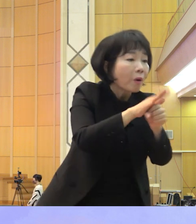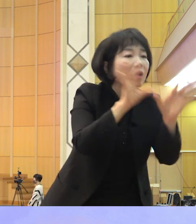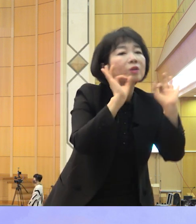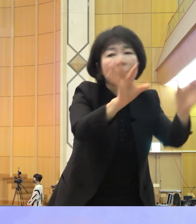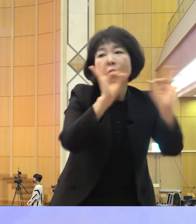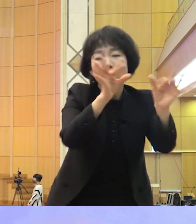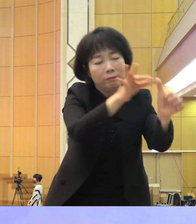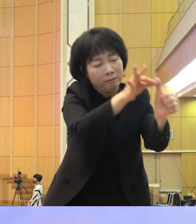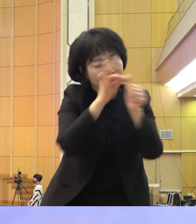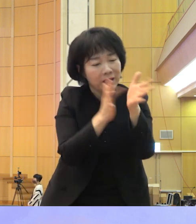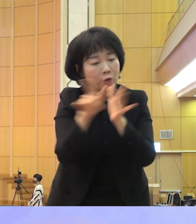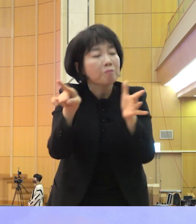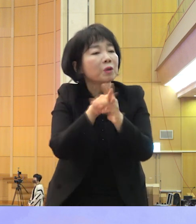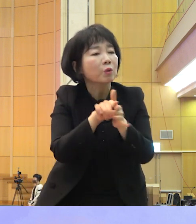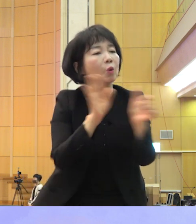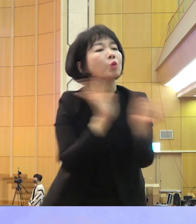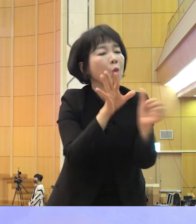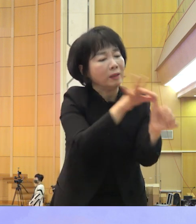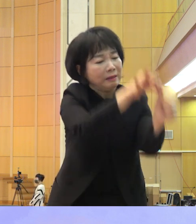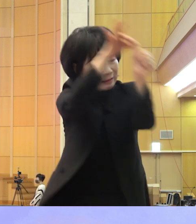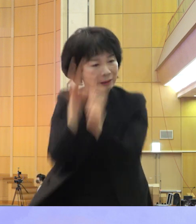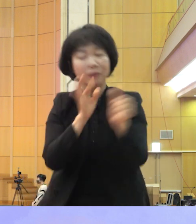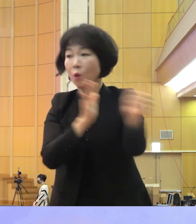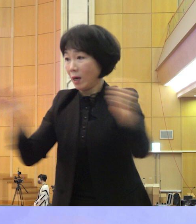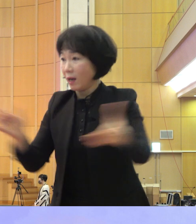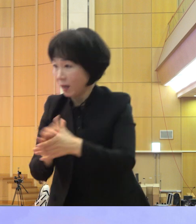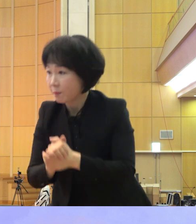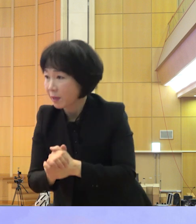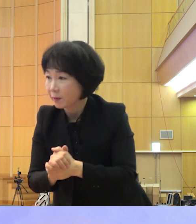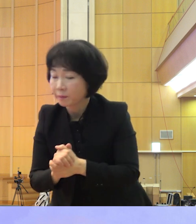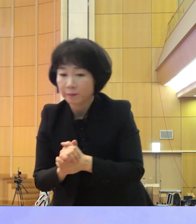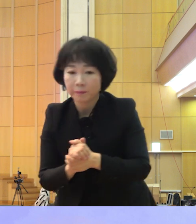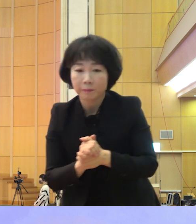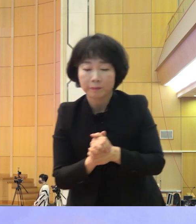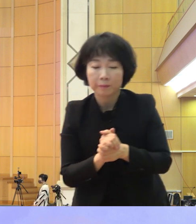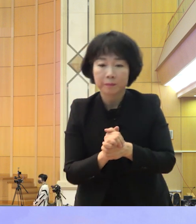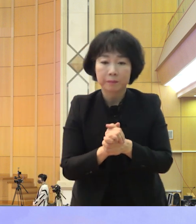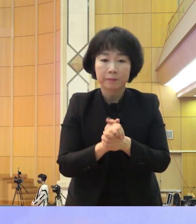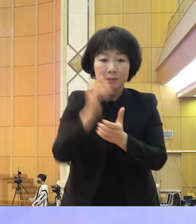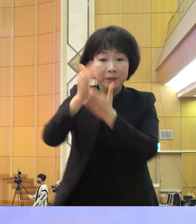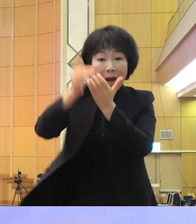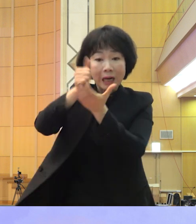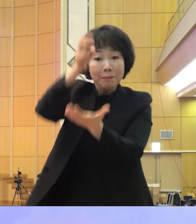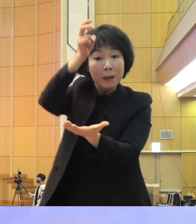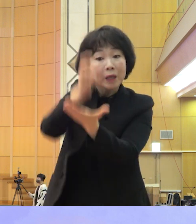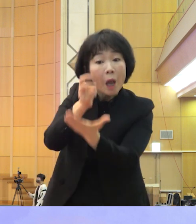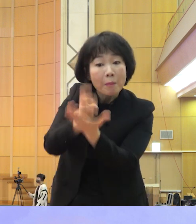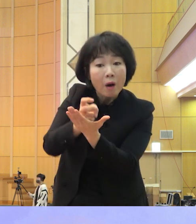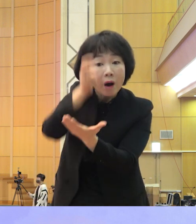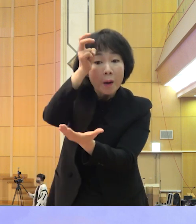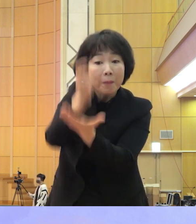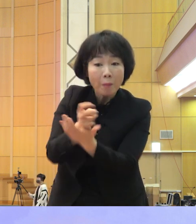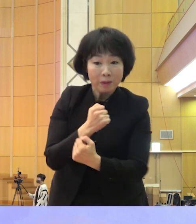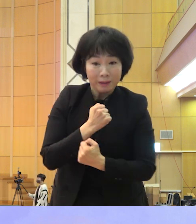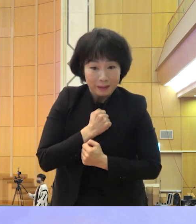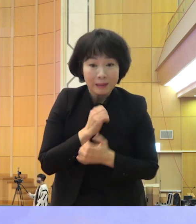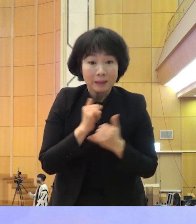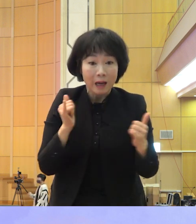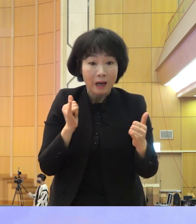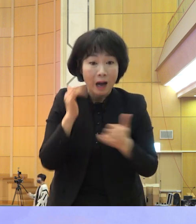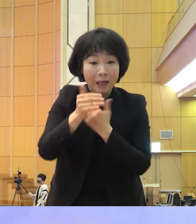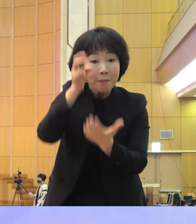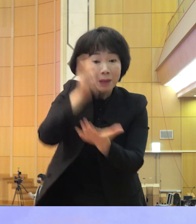전도해서 예수 믿도록 해라, 그런 말입니다. 24절에 그의 계명을 지키는 자는, 그의 계명을 지키는 게